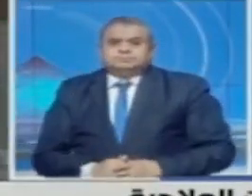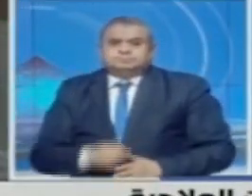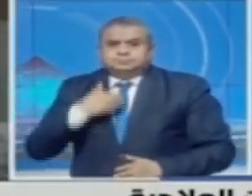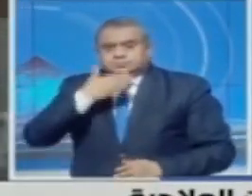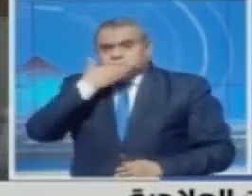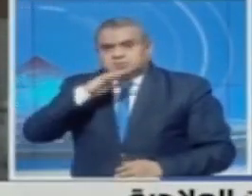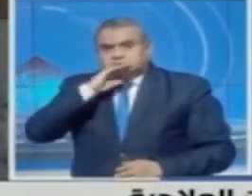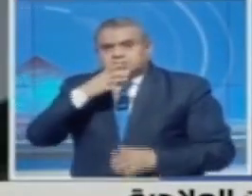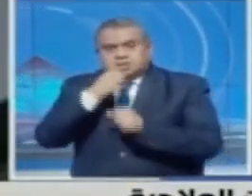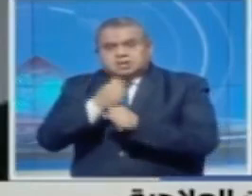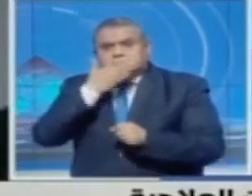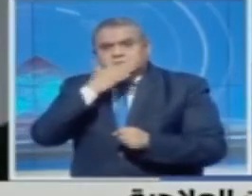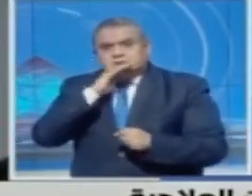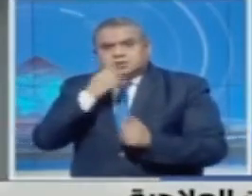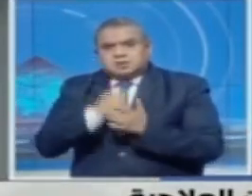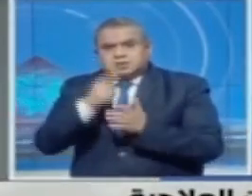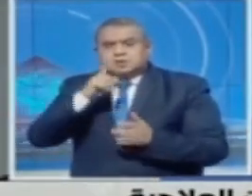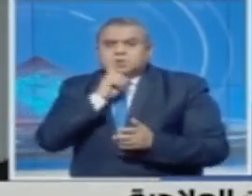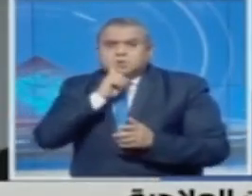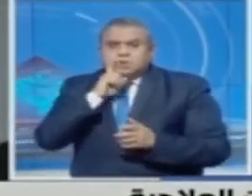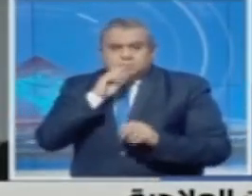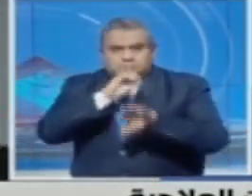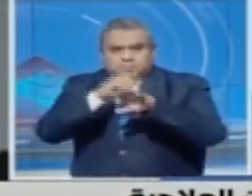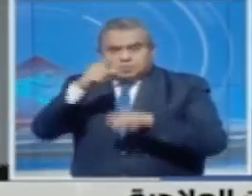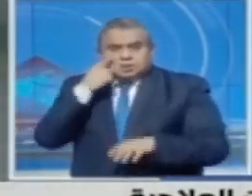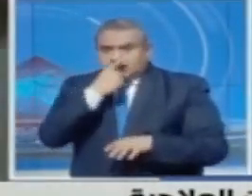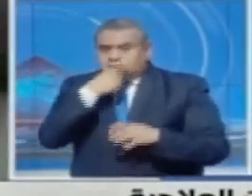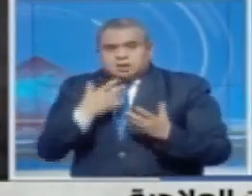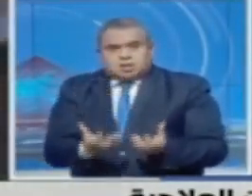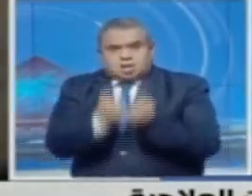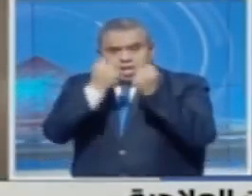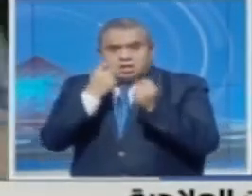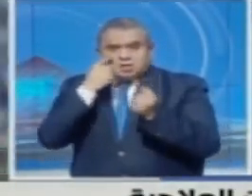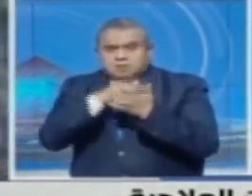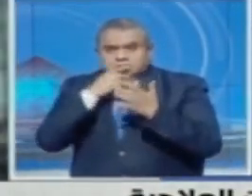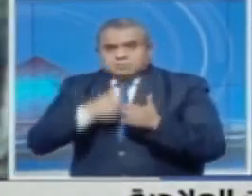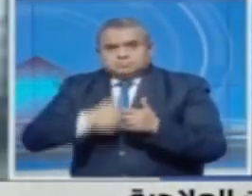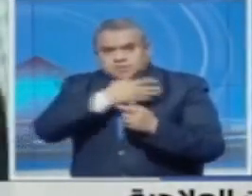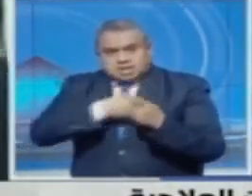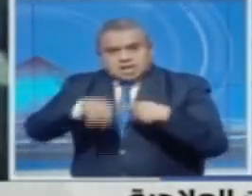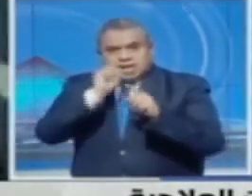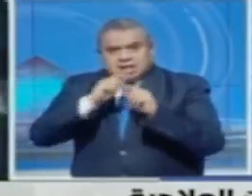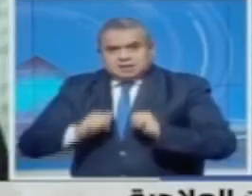الحمد لله يا حبيبي. طب انت على الوالده وهي في عينينا ان شاء الله باذن الله، وباذن الله هتقضي المناسك ان شاء الله